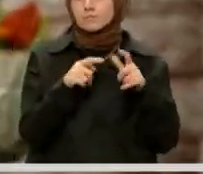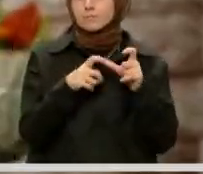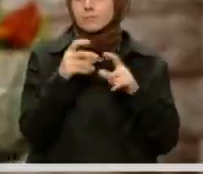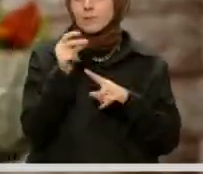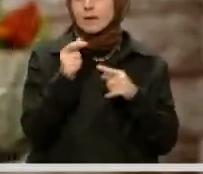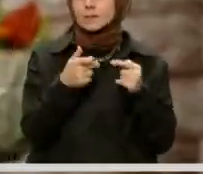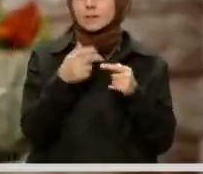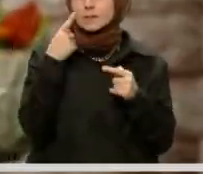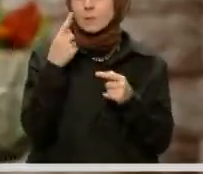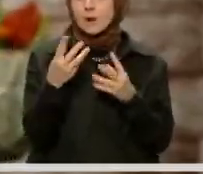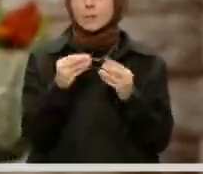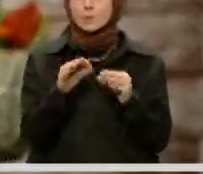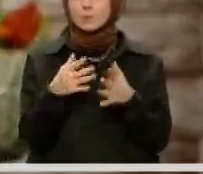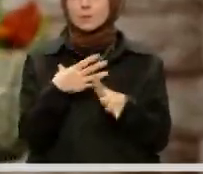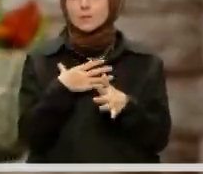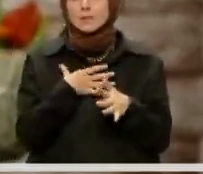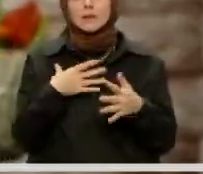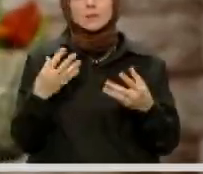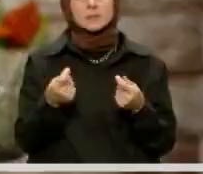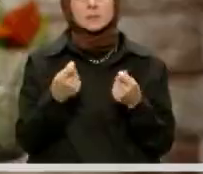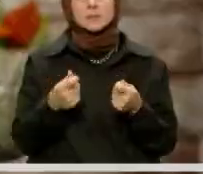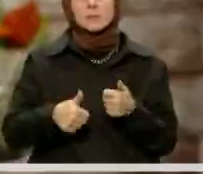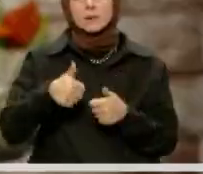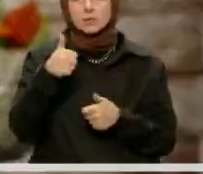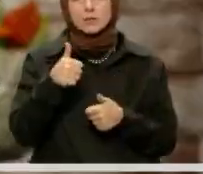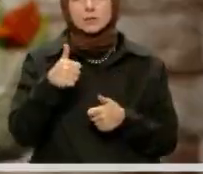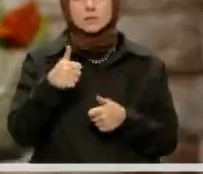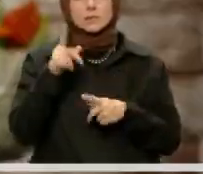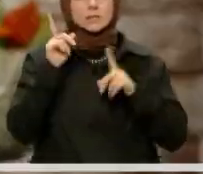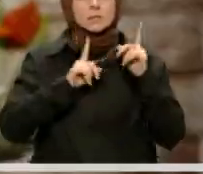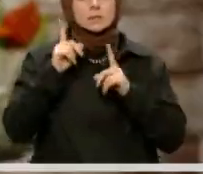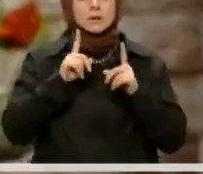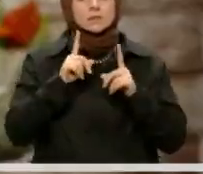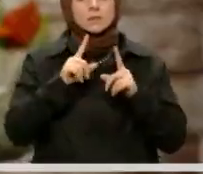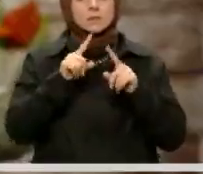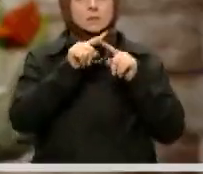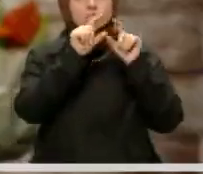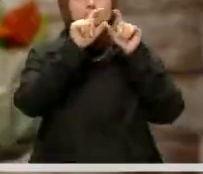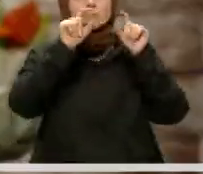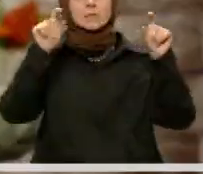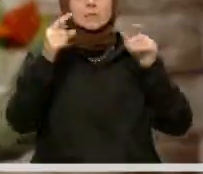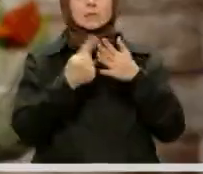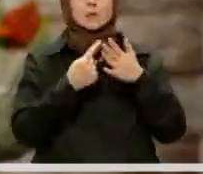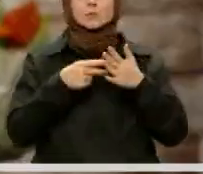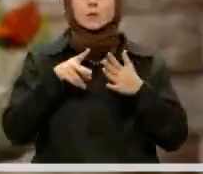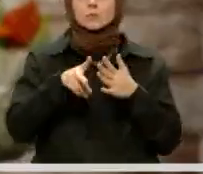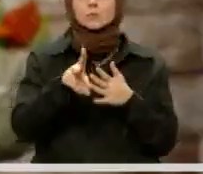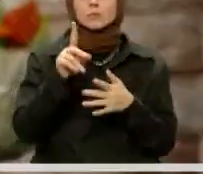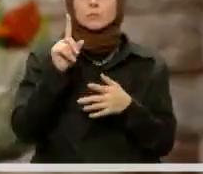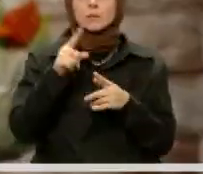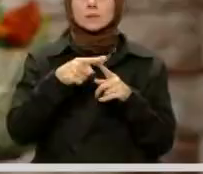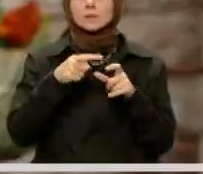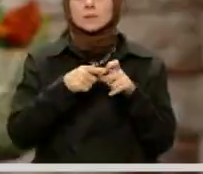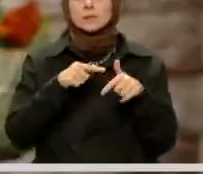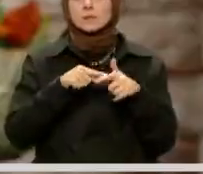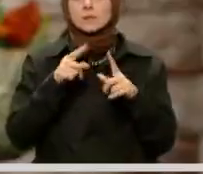alakalı. Yani Diyanet İşleri Başkanlığımızın mesela internet sitelerinden Kur'an yolu diye bir tefsirimiz var. Mesela açıp bakabilirler anlamlarına.